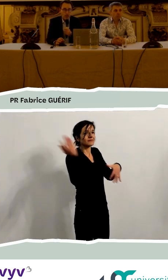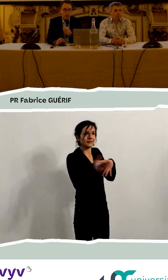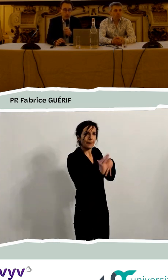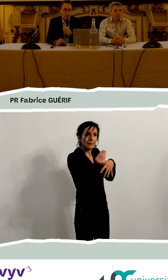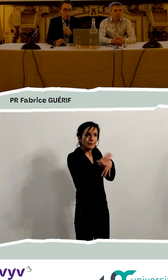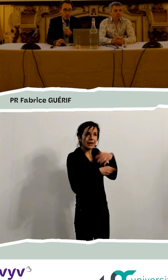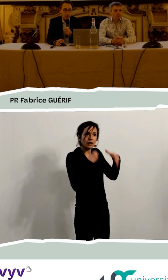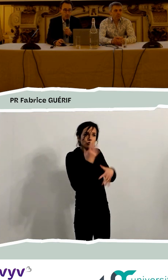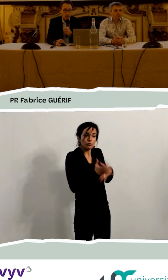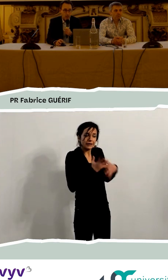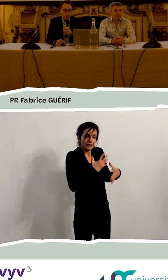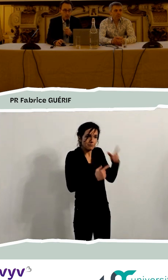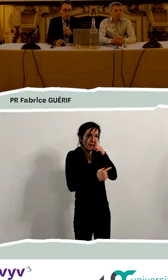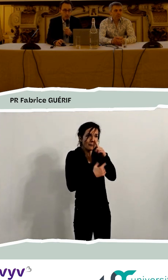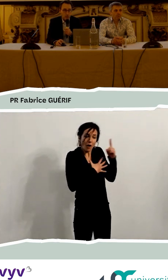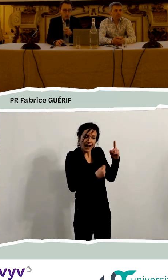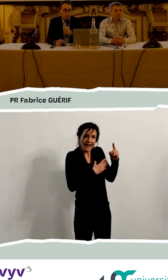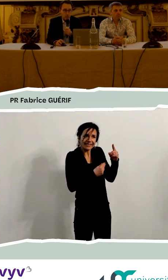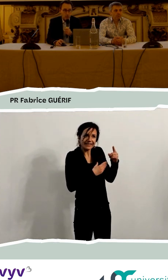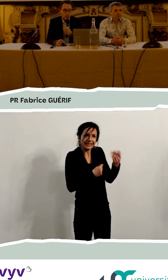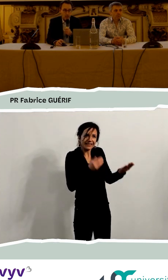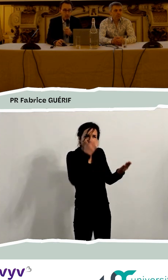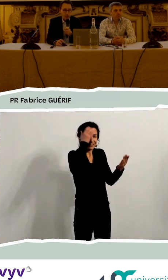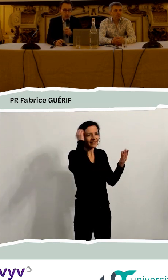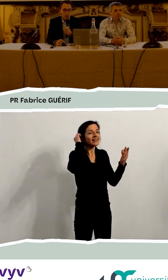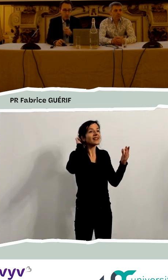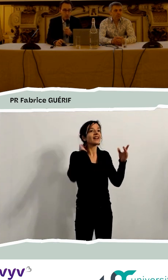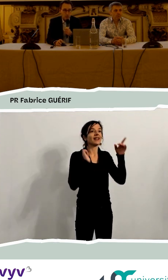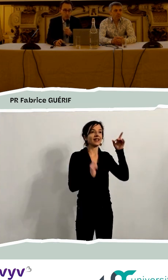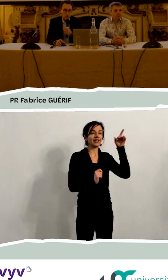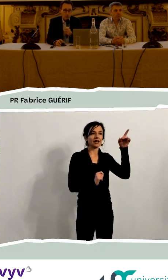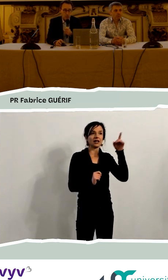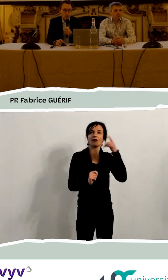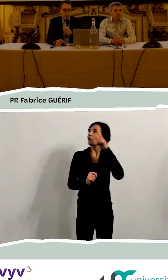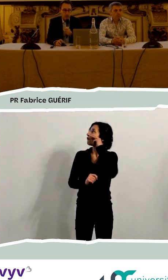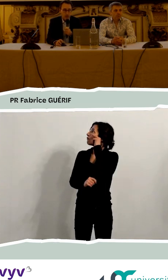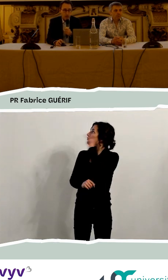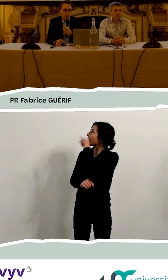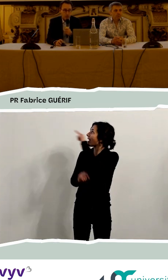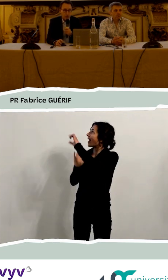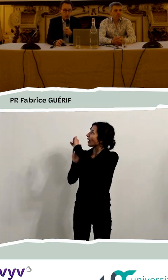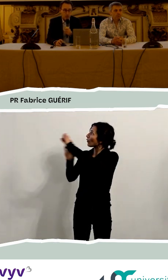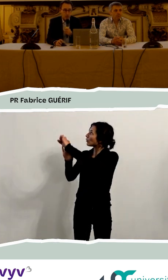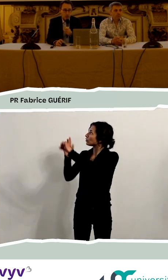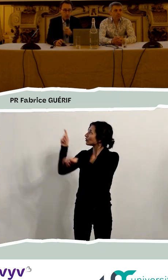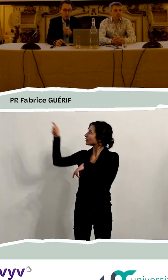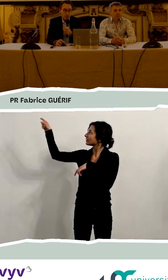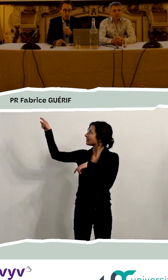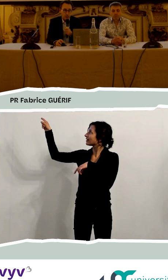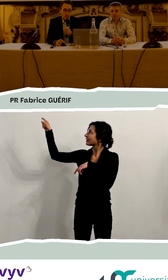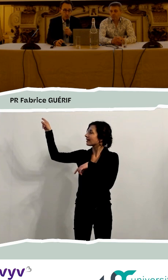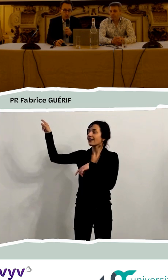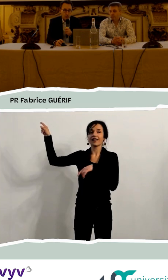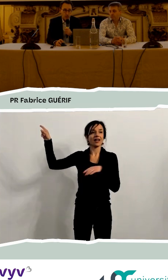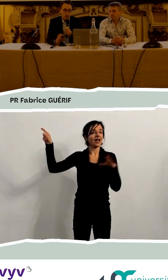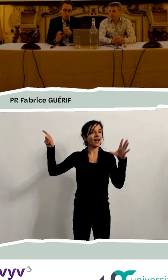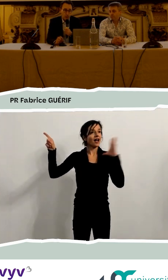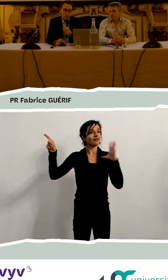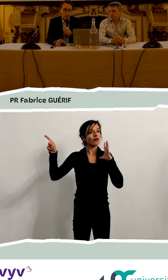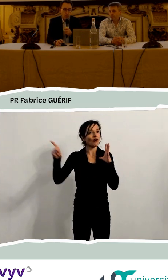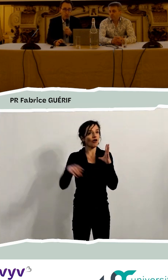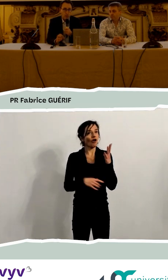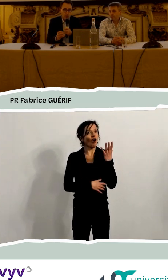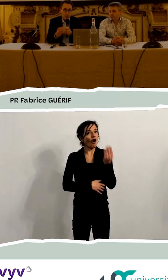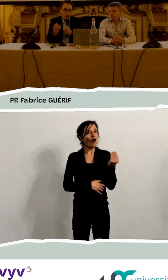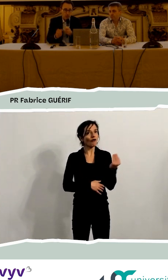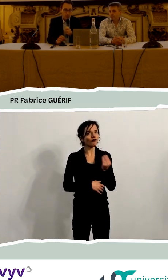potentiellement allaités par leur maman. Et vous voyez que si on regarde la partie gauche de ce schéma, vous voyez donc il y avait des enfants qui étaient